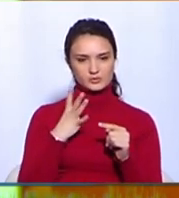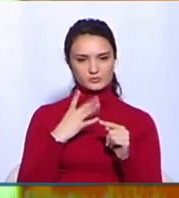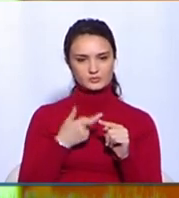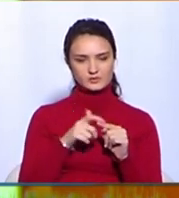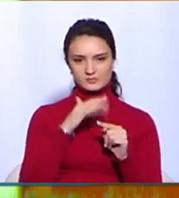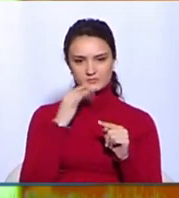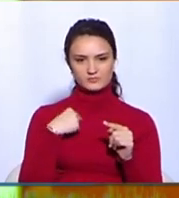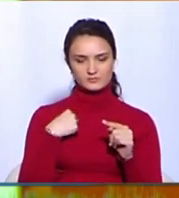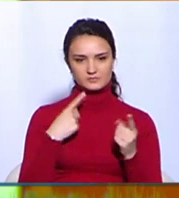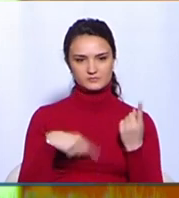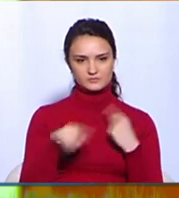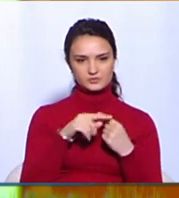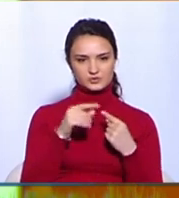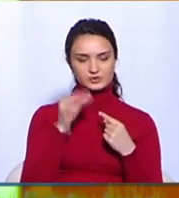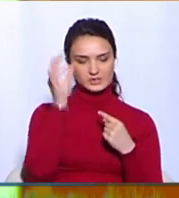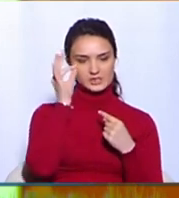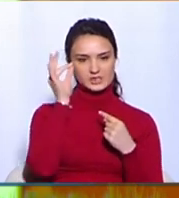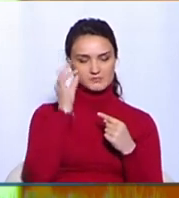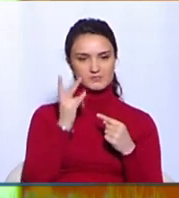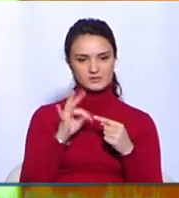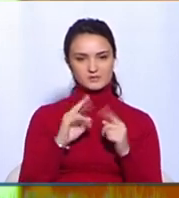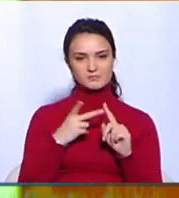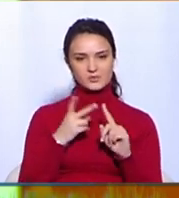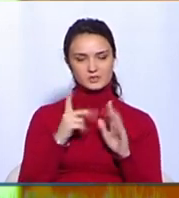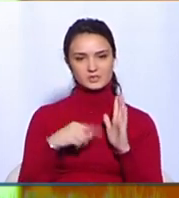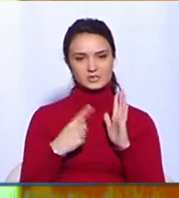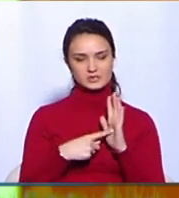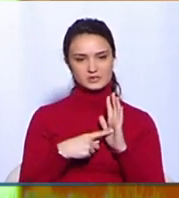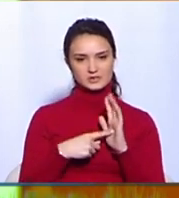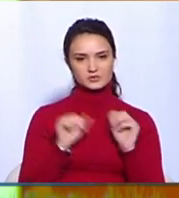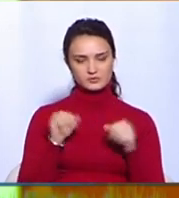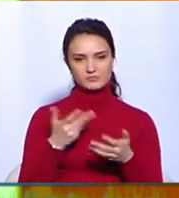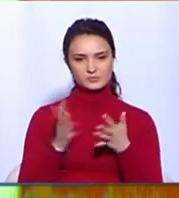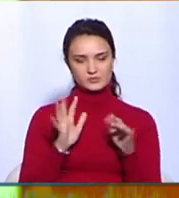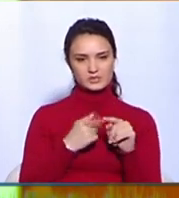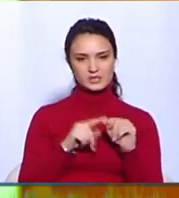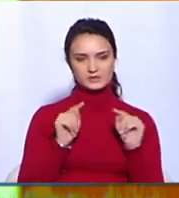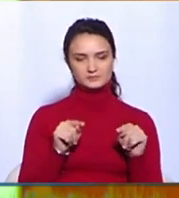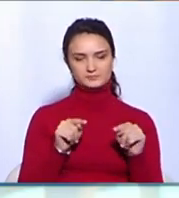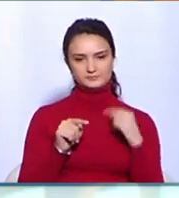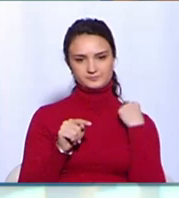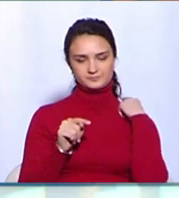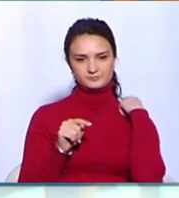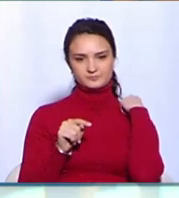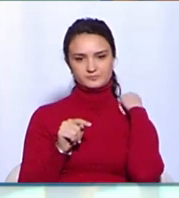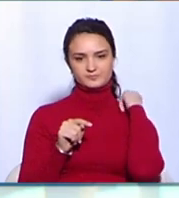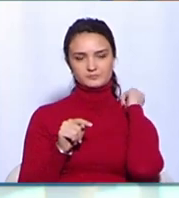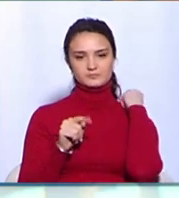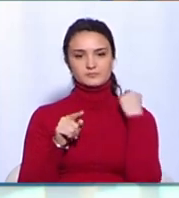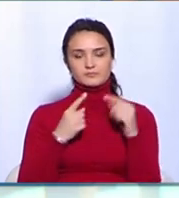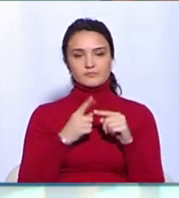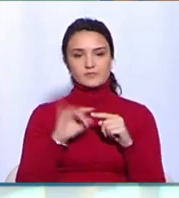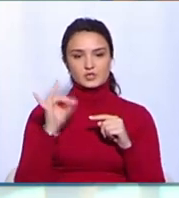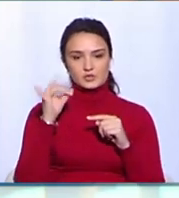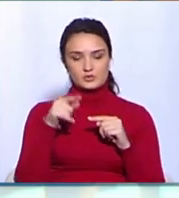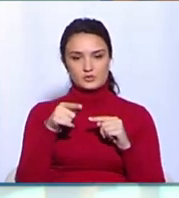ძალიან ბევრი ჩვენგანაც შეხსენებას, მაგრამ მეორე საკითხია, შეიძლება თუ არა აქ ეს